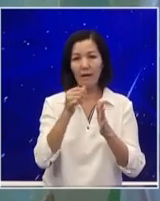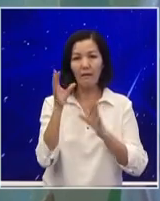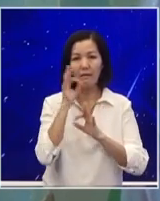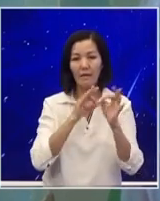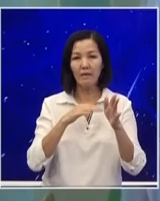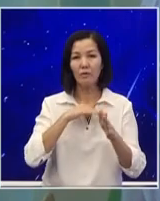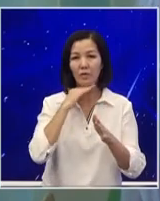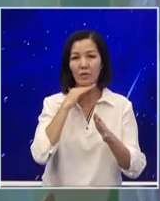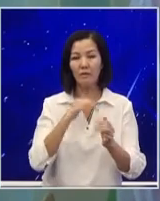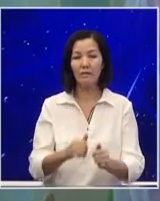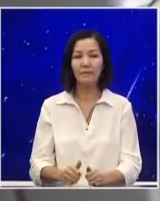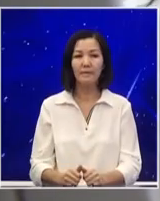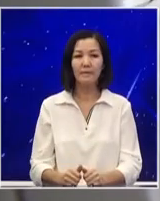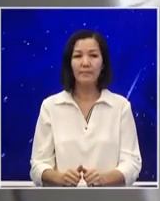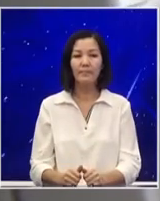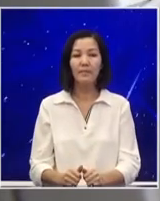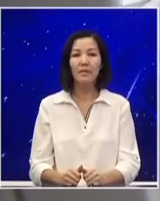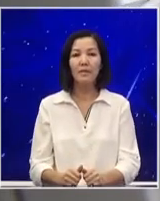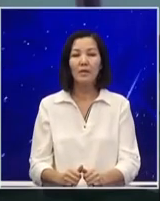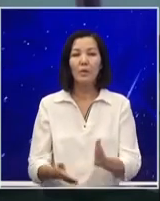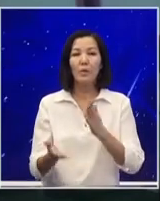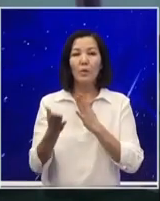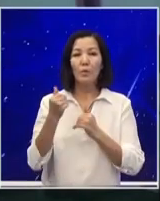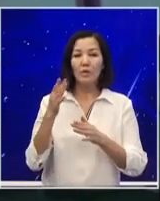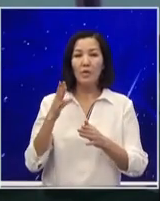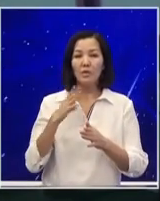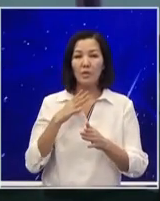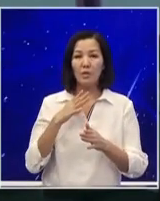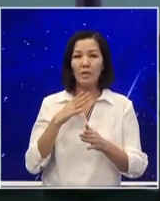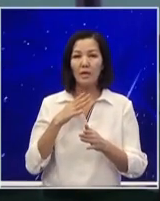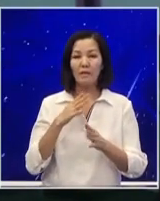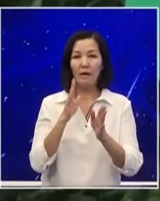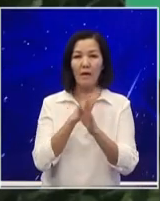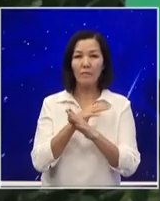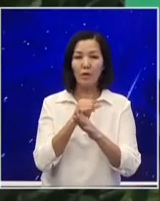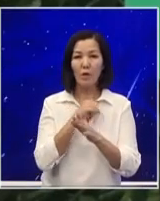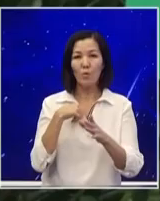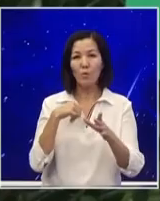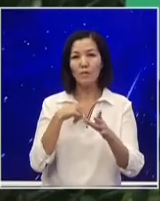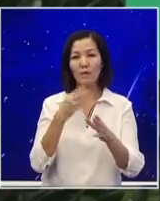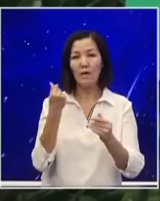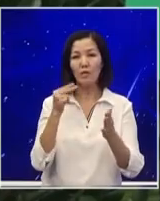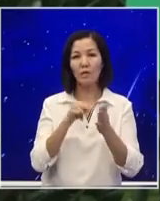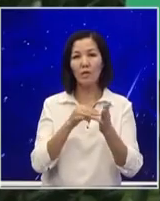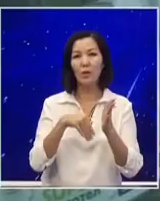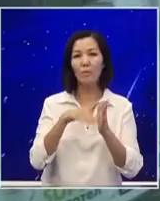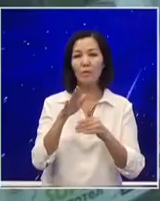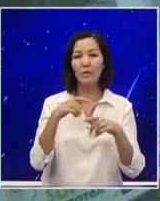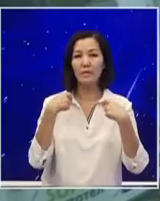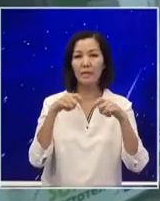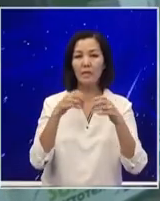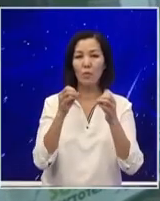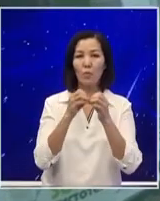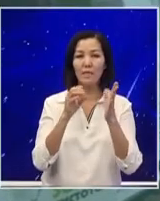дәрі-дәрмек қорымыз бар. Айта кетерлігі өткен жолы Қапшағайда өз бетімен дәрі-дәрмек бағасын мейлінше қымбаттатқан